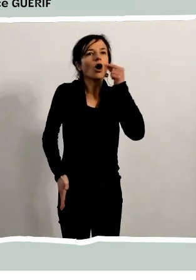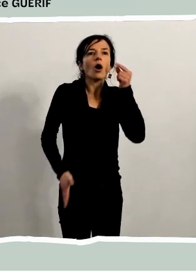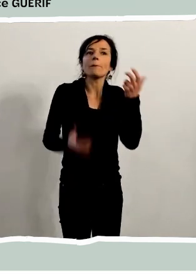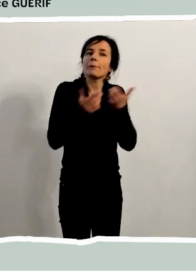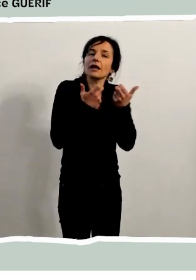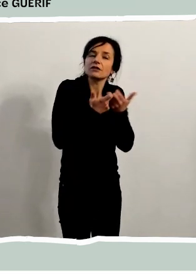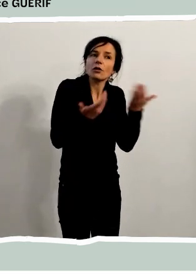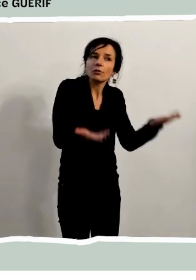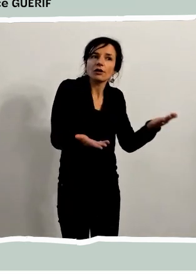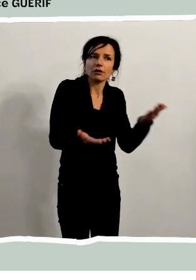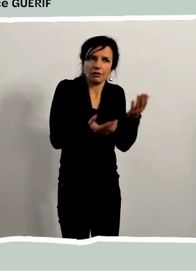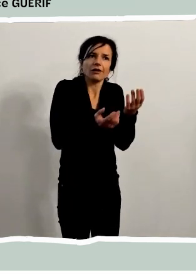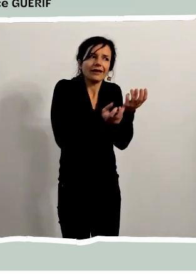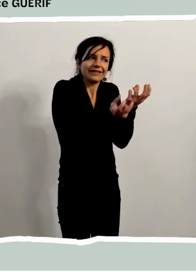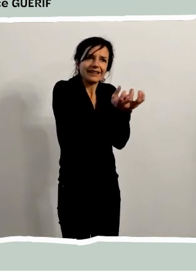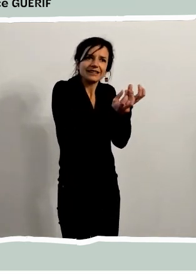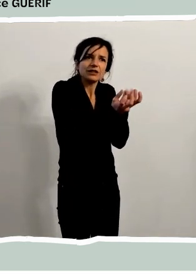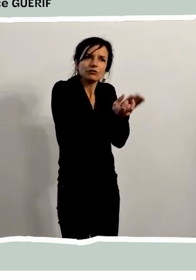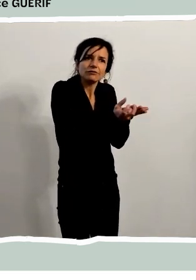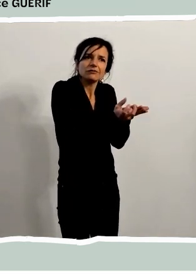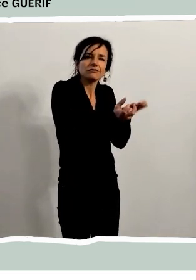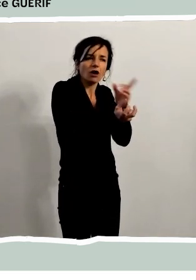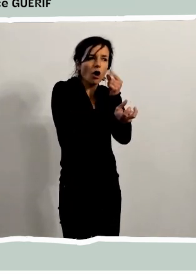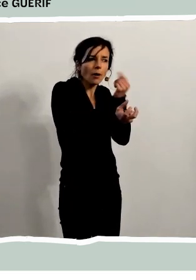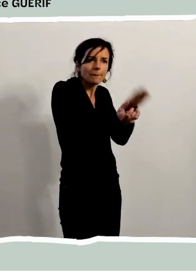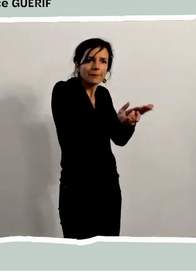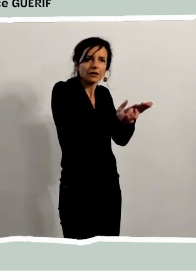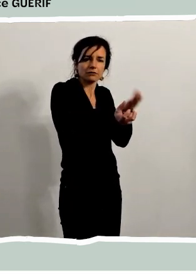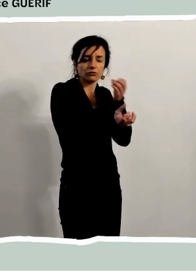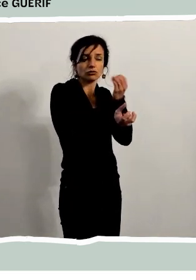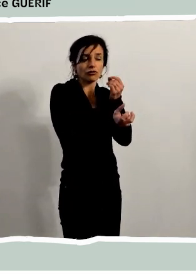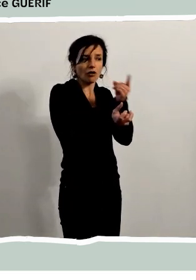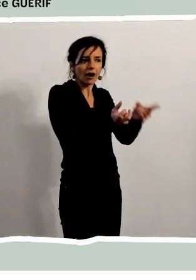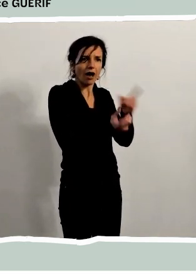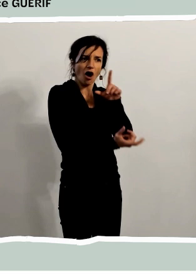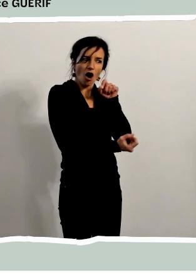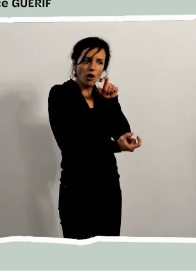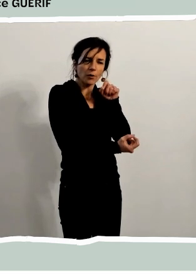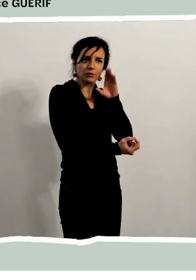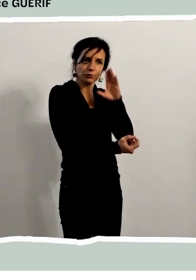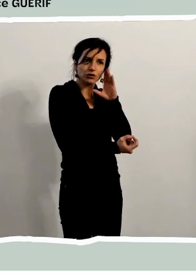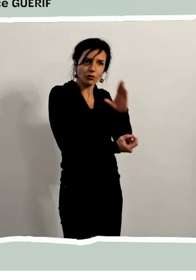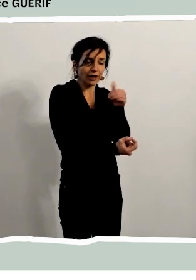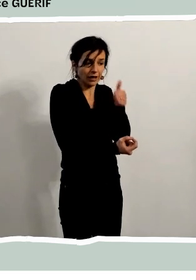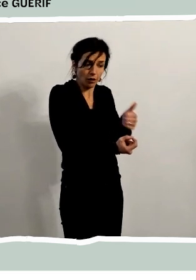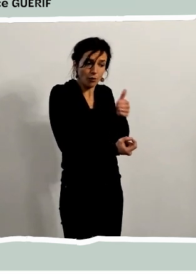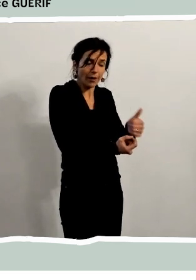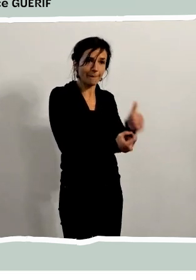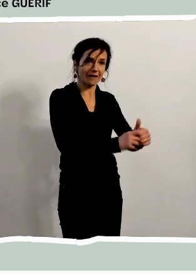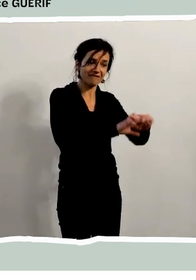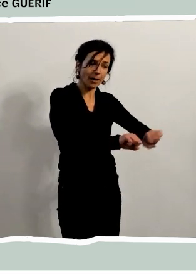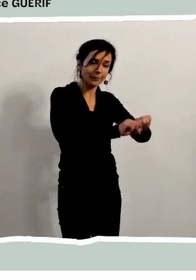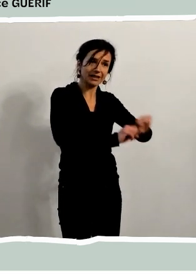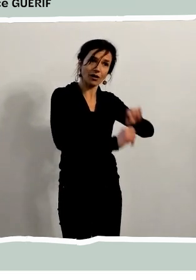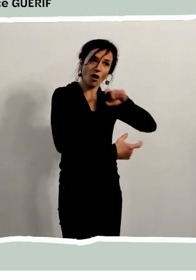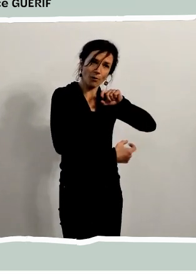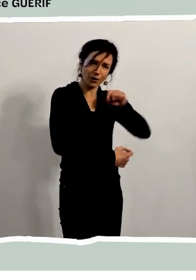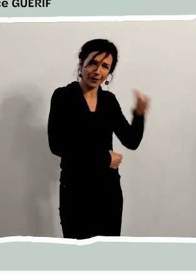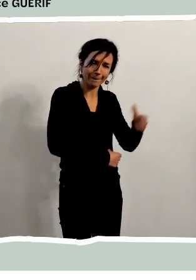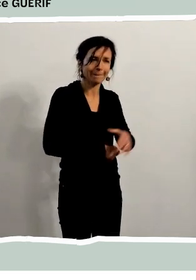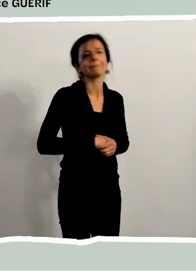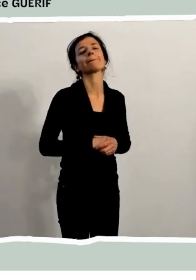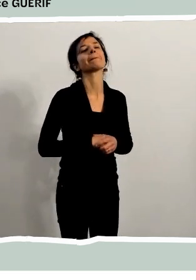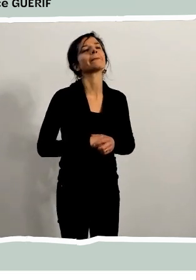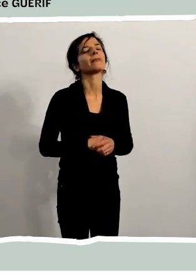eh bien les testicules ont besoin d'hormones pour fonctionner et produisent aussi des hormones, la testostérone. Alors, il y